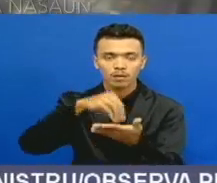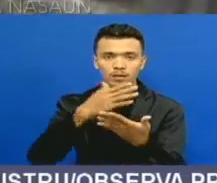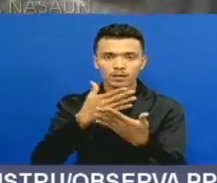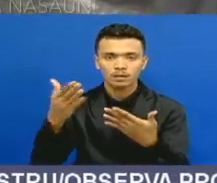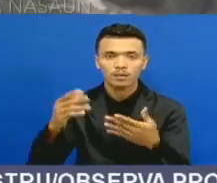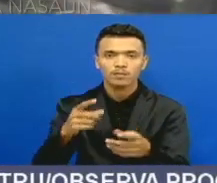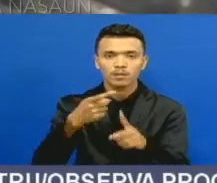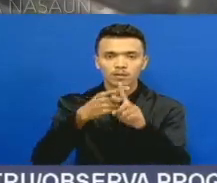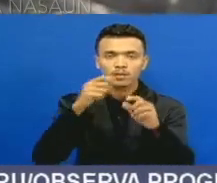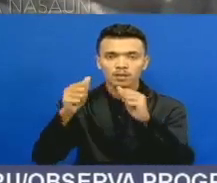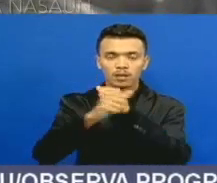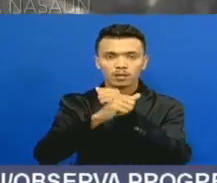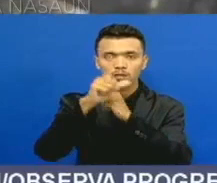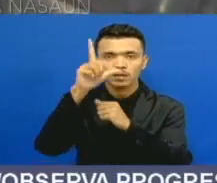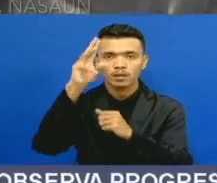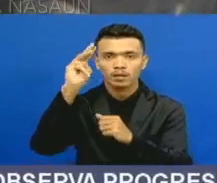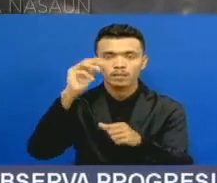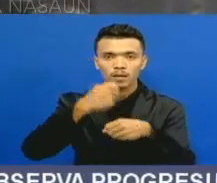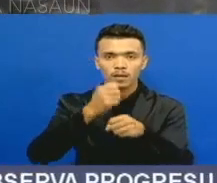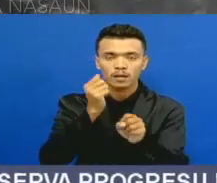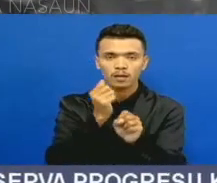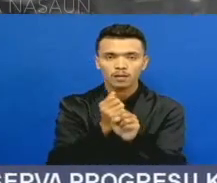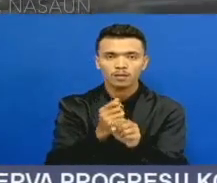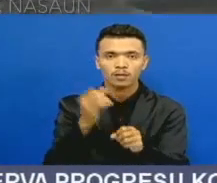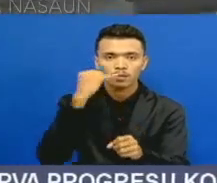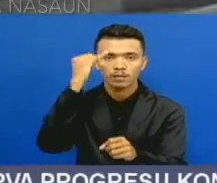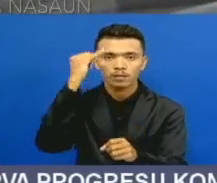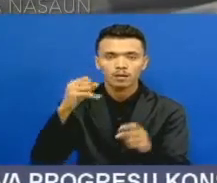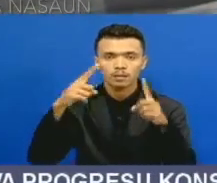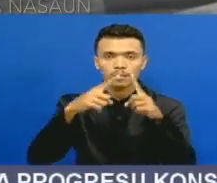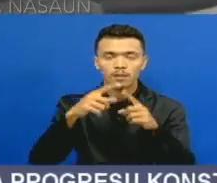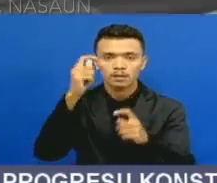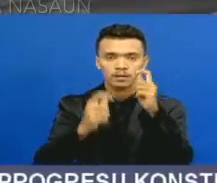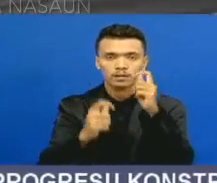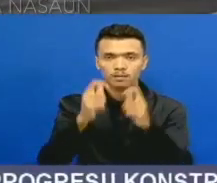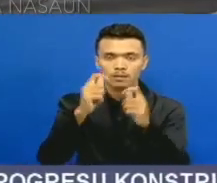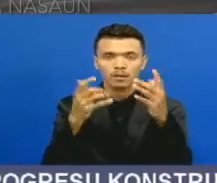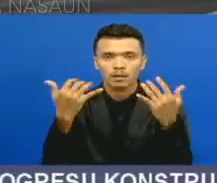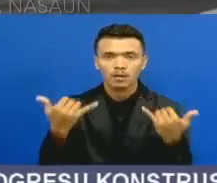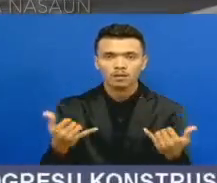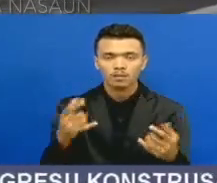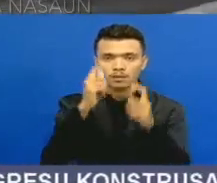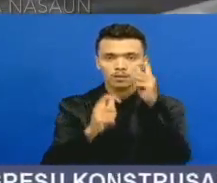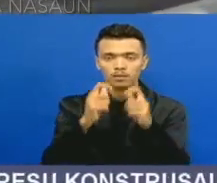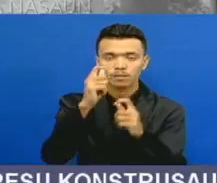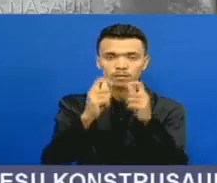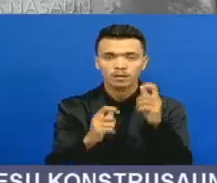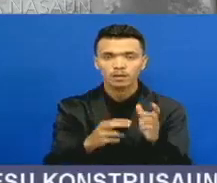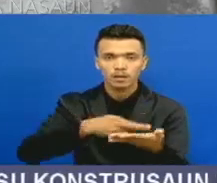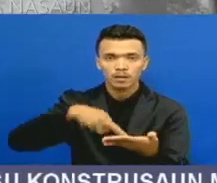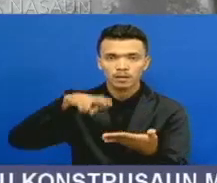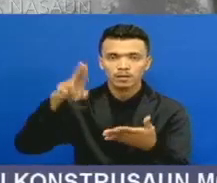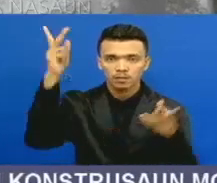nebe comete Rússi Arguido LM. Haloona recurso ba tribunal recurso. Dedão ne tribunal recurso